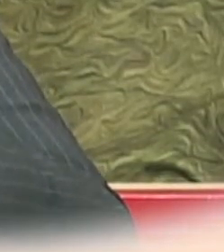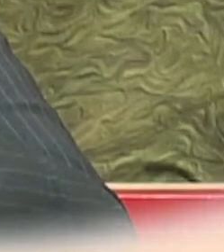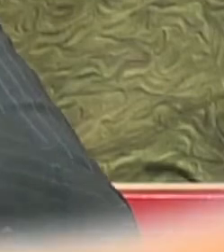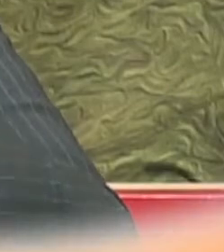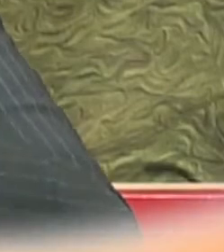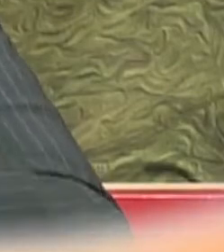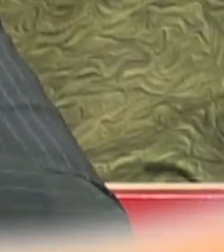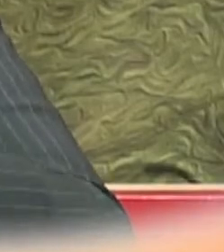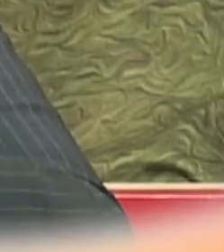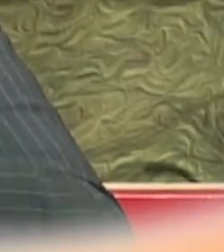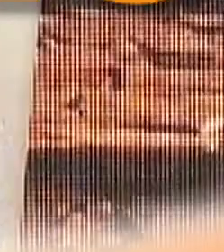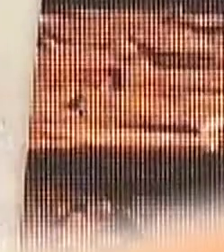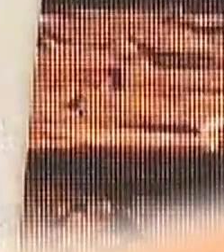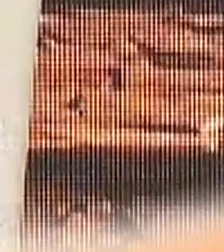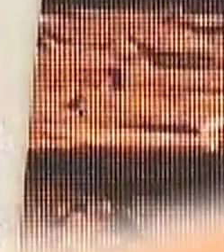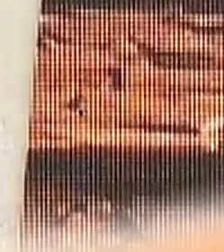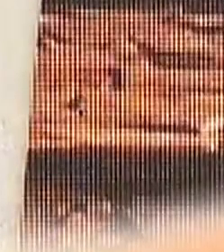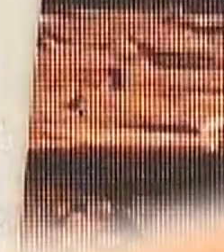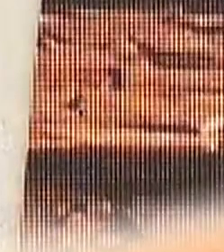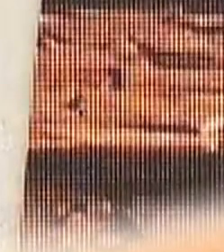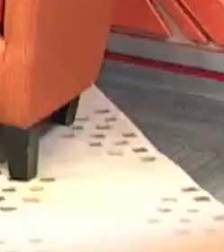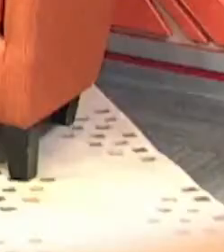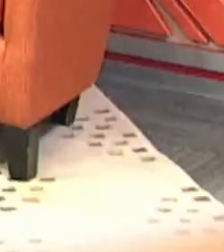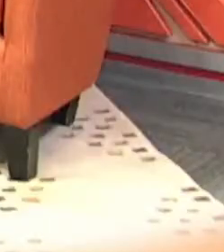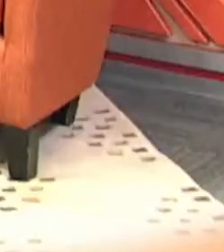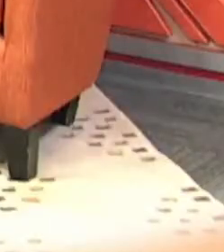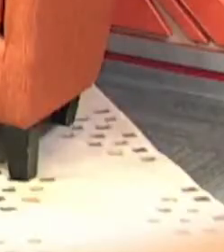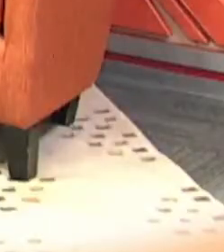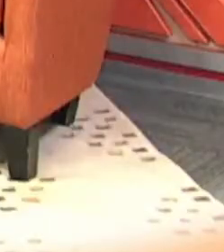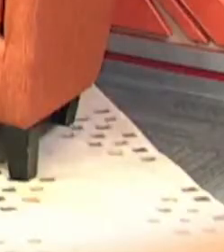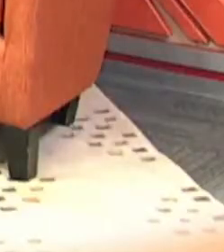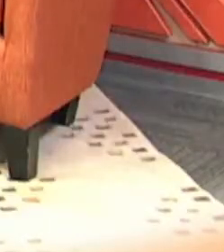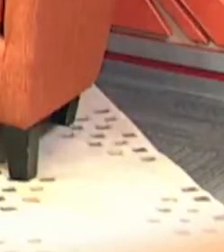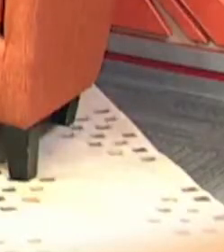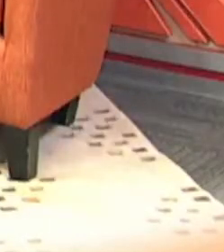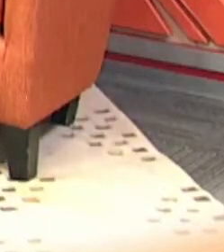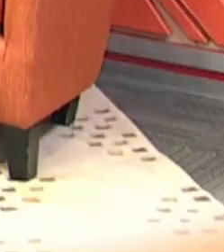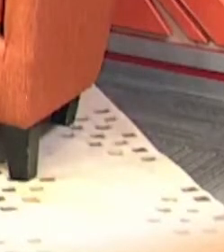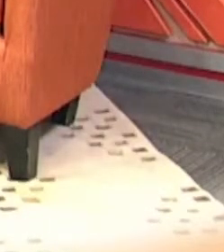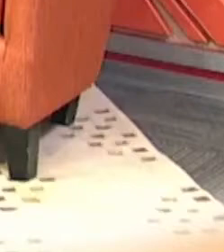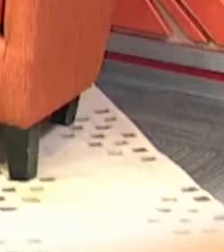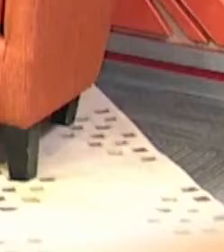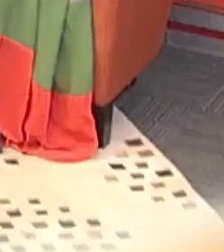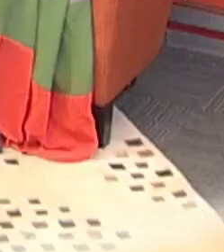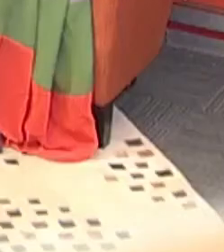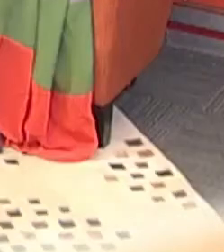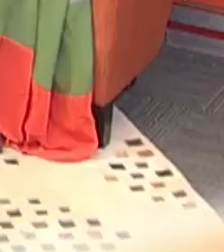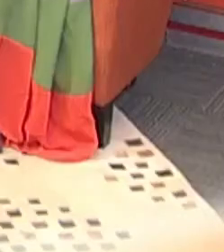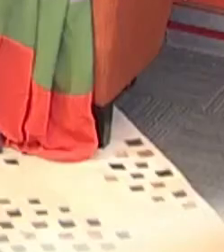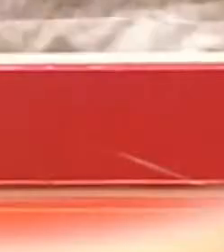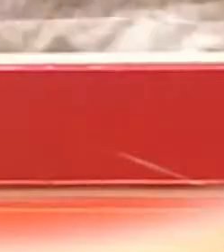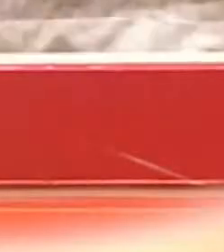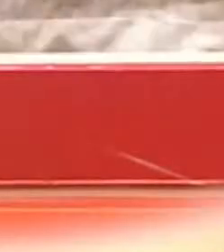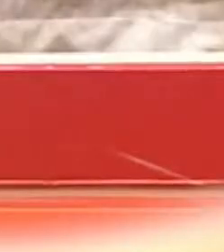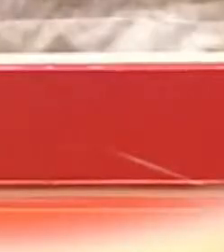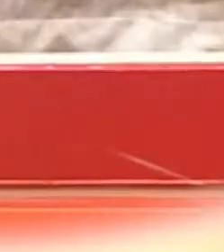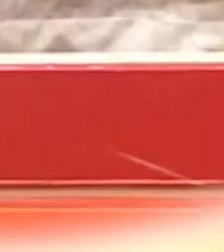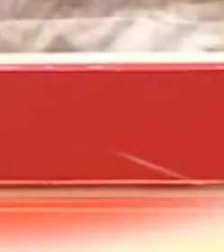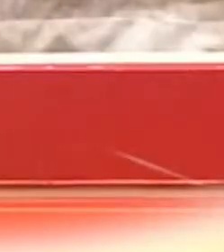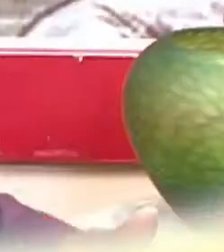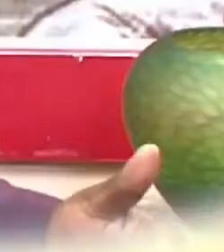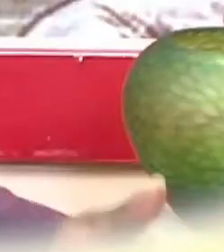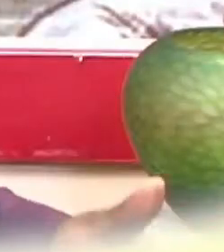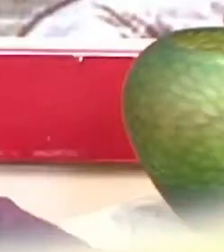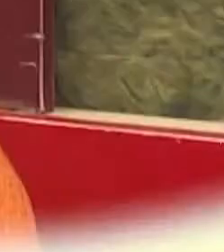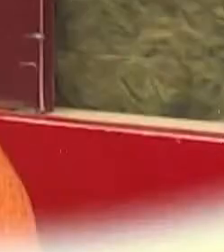na kiria kinini urona andu agutuhe mwihoko muthuri mwega na mutumia mwega hakiri-ini ciaku na atarani magatuhe njanjo